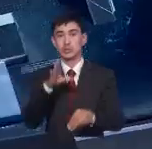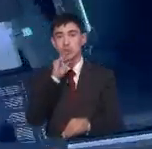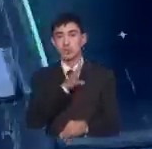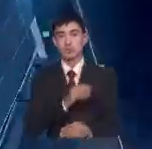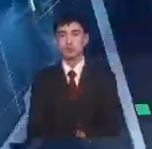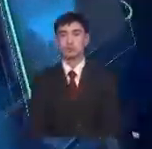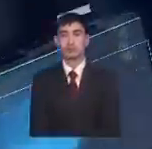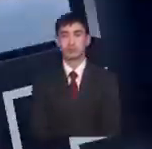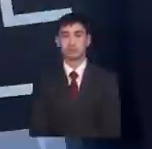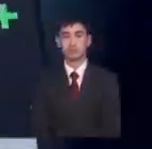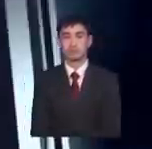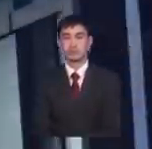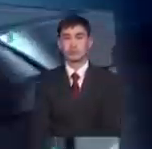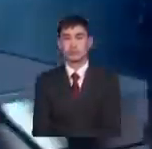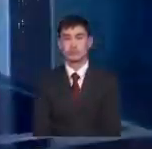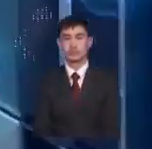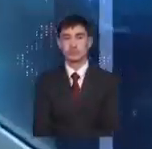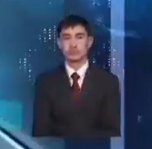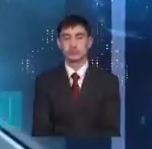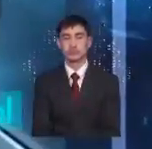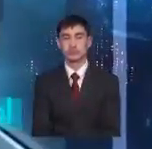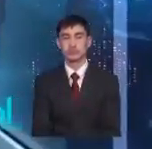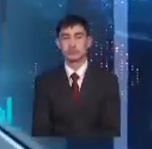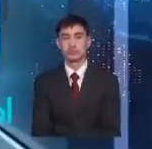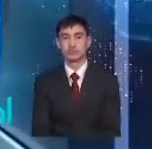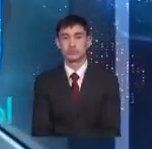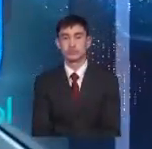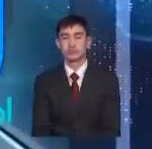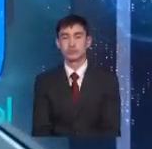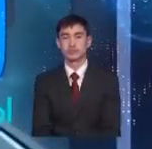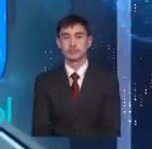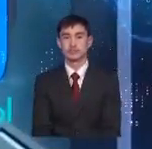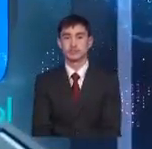үлгірген. Құрманжан Қасымжанұлы, Жайдарбек Нұрбек, Жетісу арнасы.